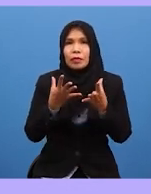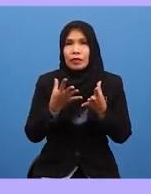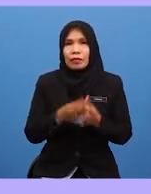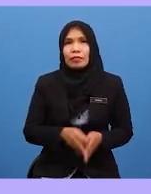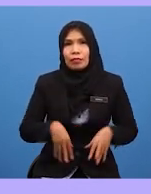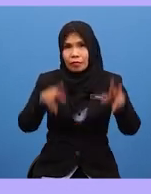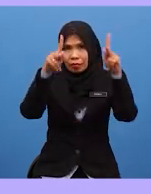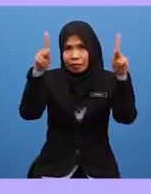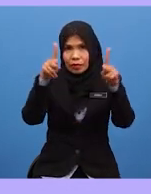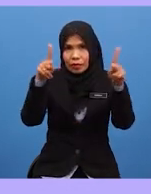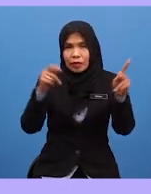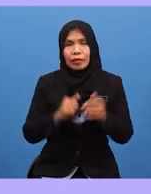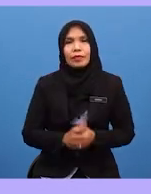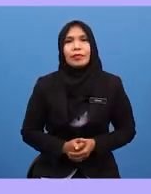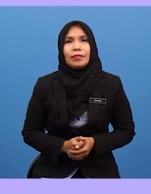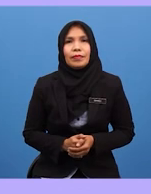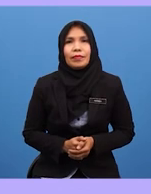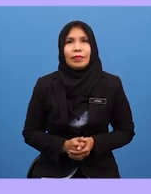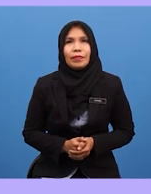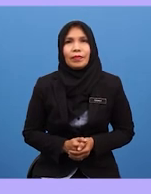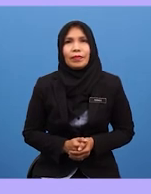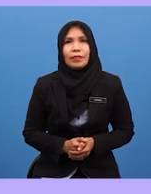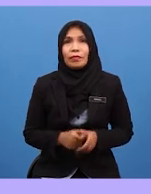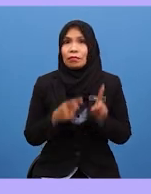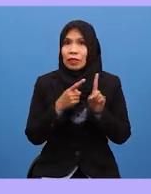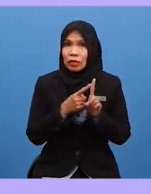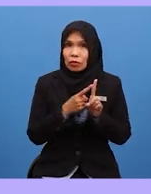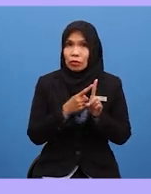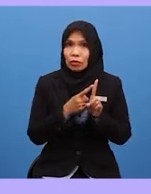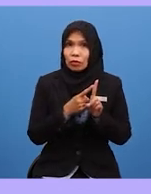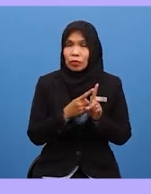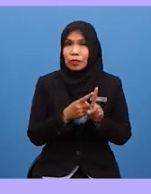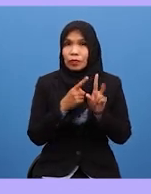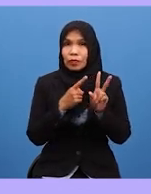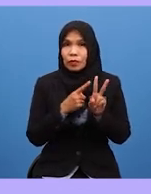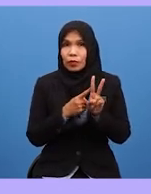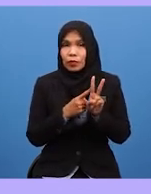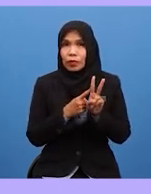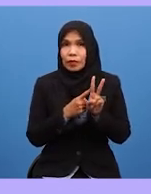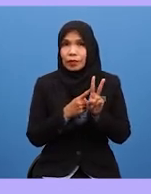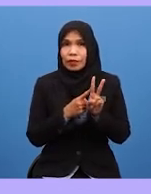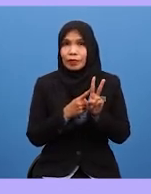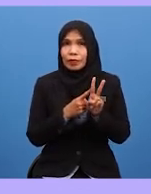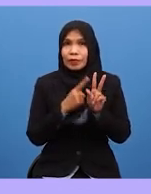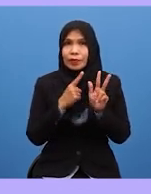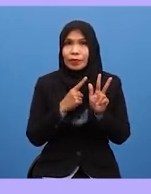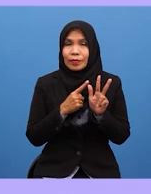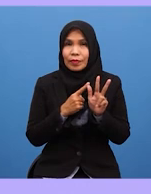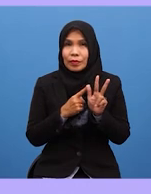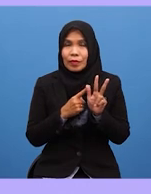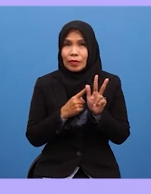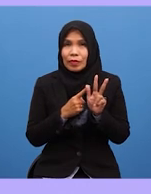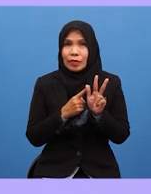peringkat, iaitu fasa bayi, fasa kanak-kanak, fasa